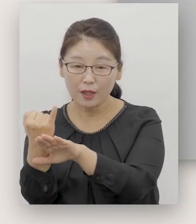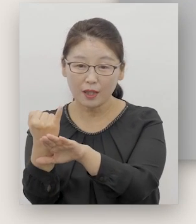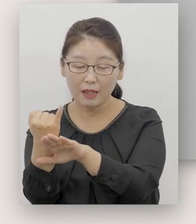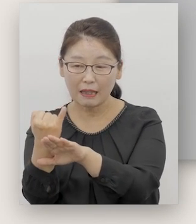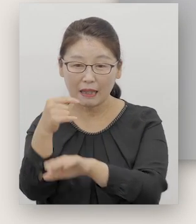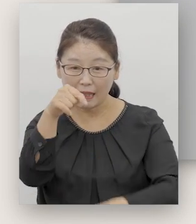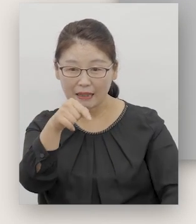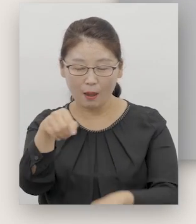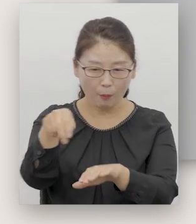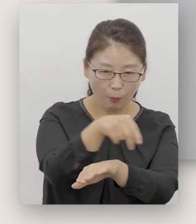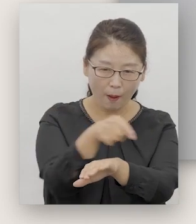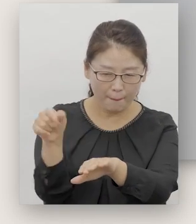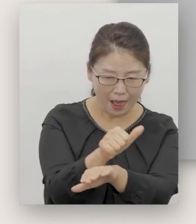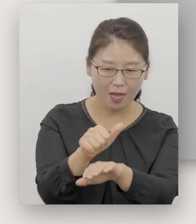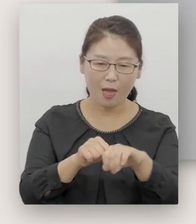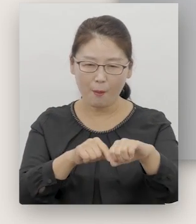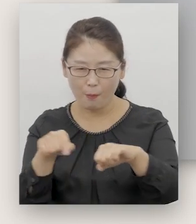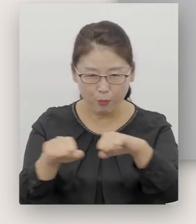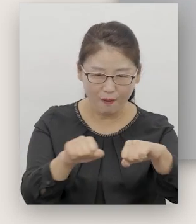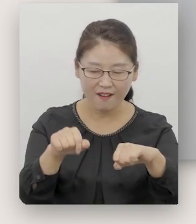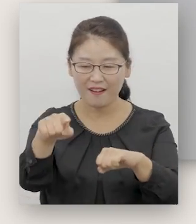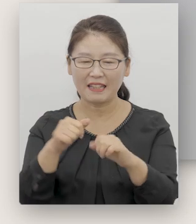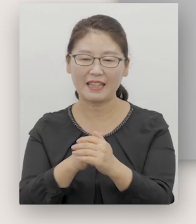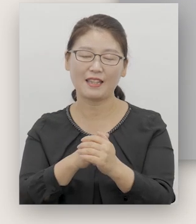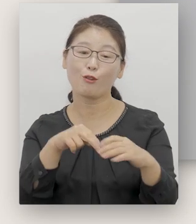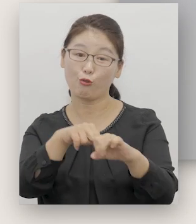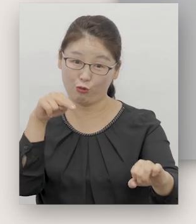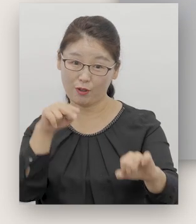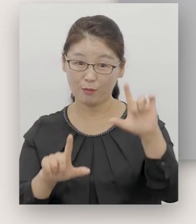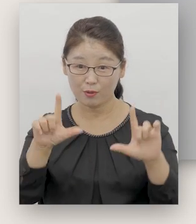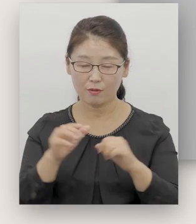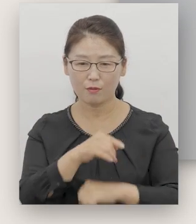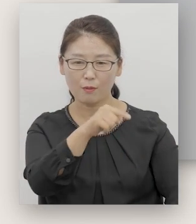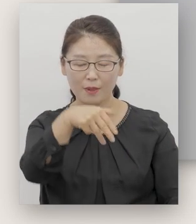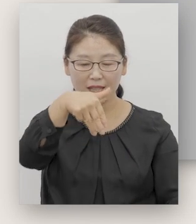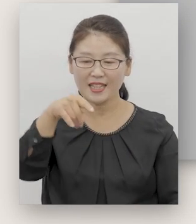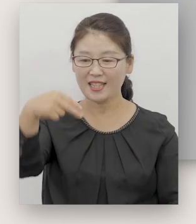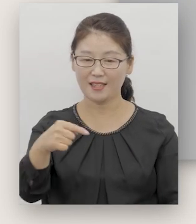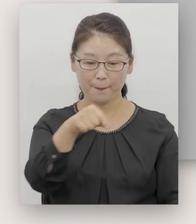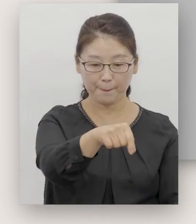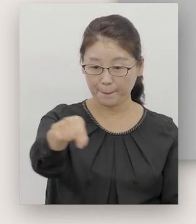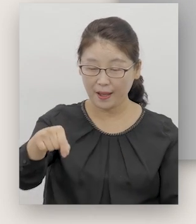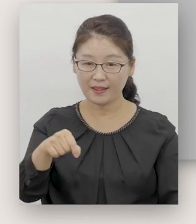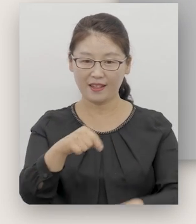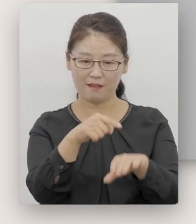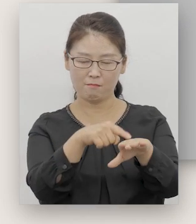나오는 킹과 퀸이 체스에 나오는 이제 기술을 얘기를 하는 겁니다. 이